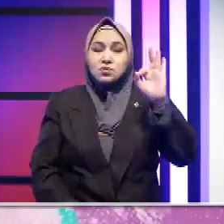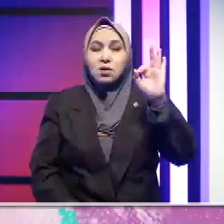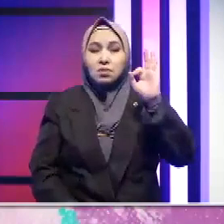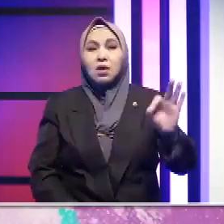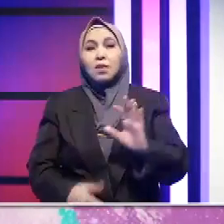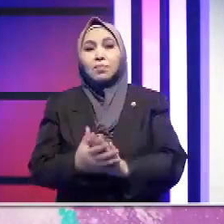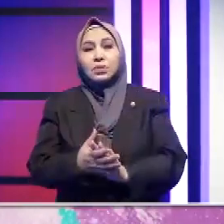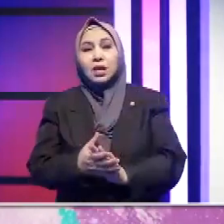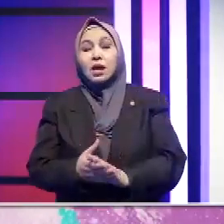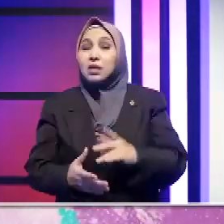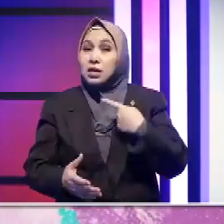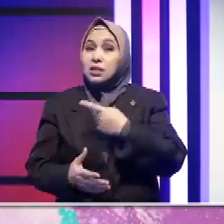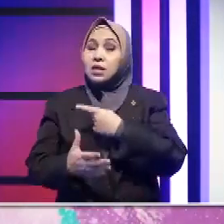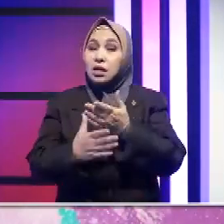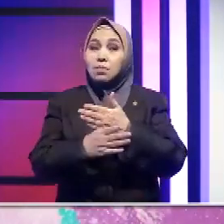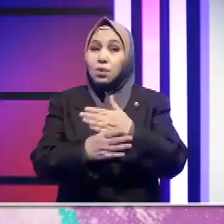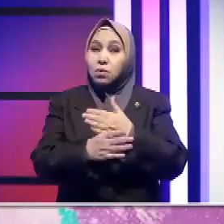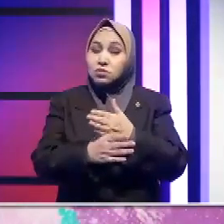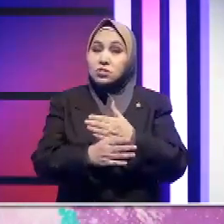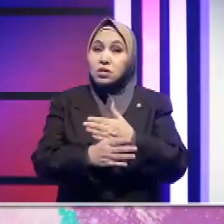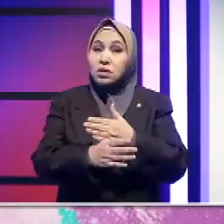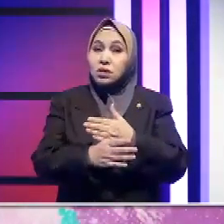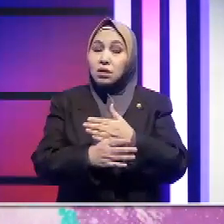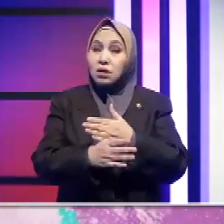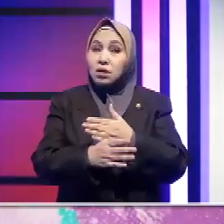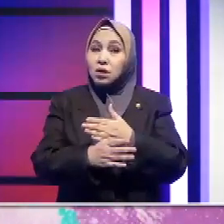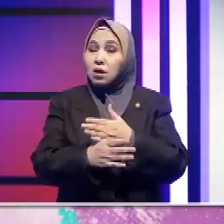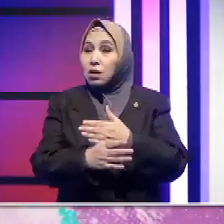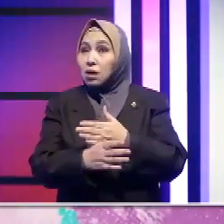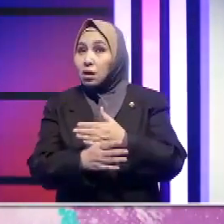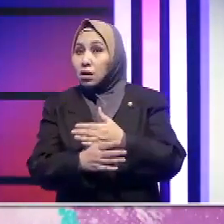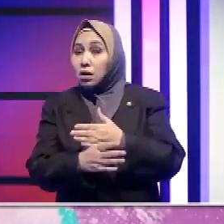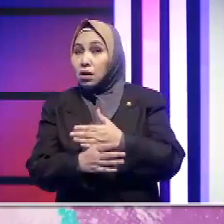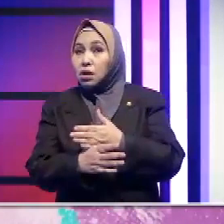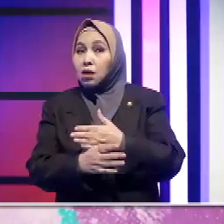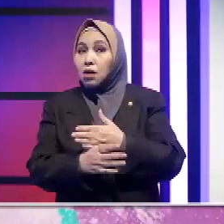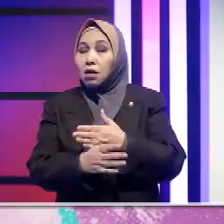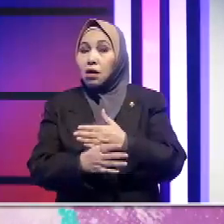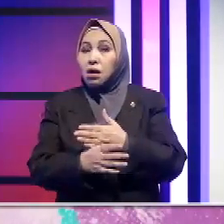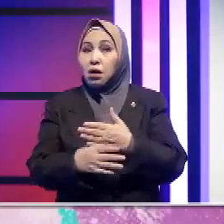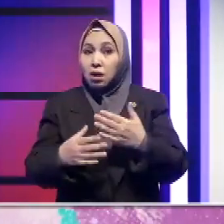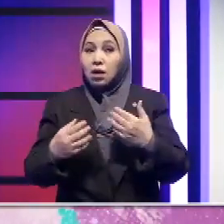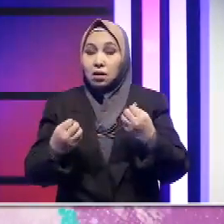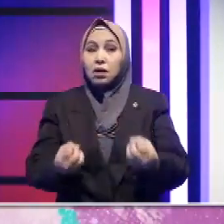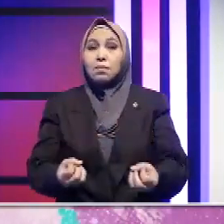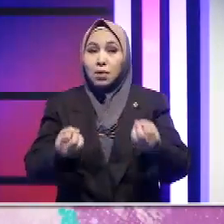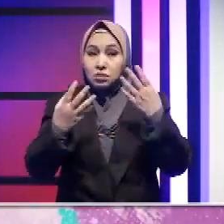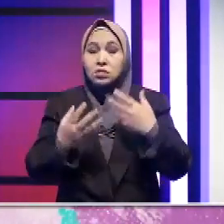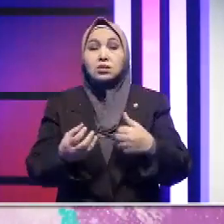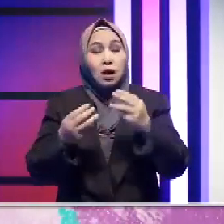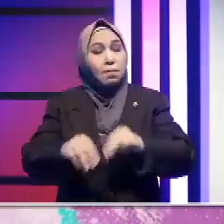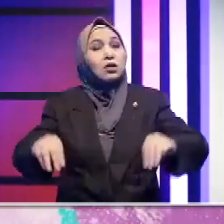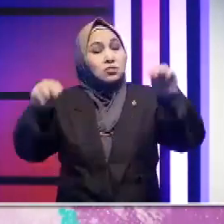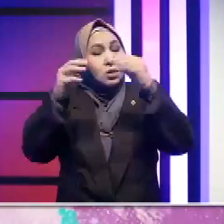eh Subhanallah kita nak berkongsi Oh iya sekarang ini banyak masjid juppun banyak